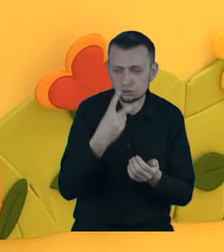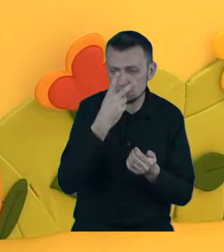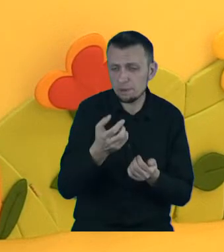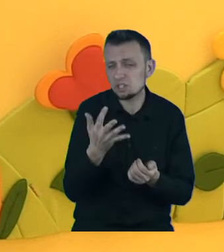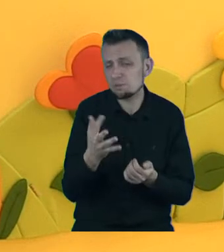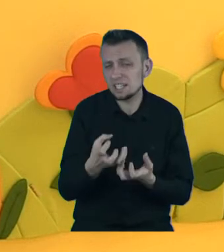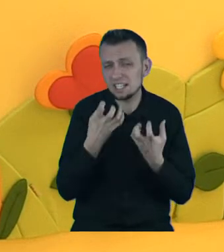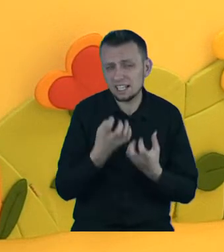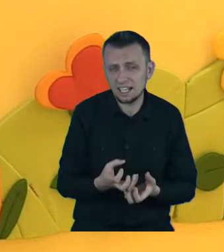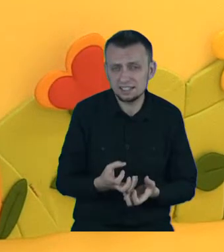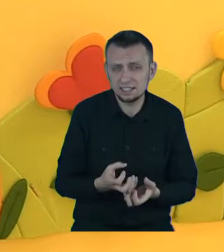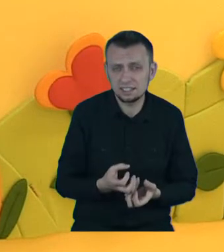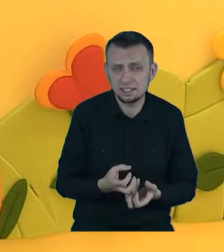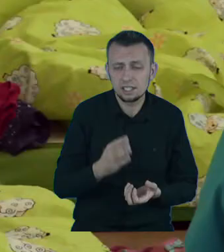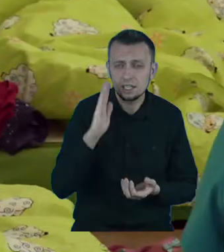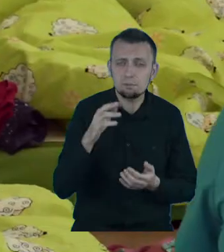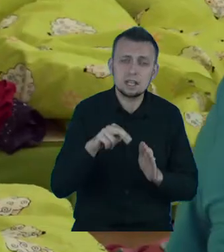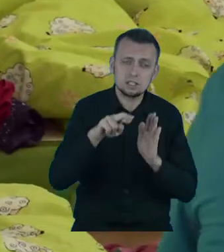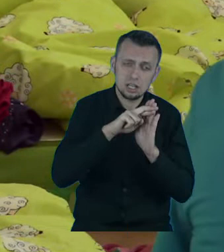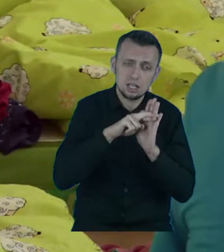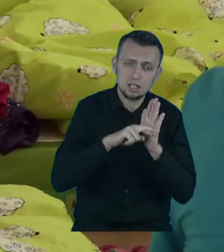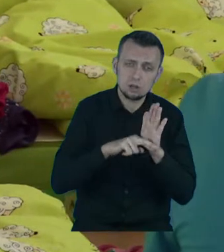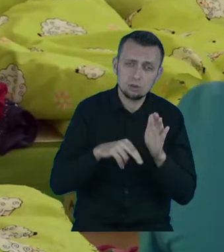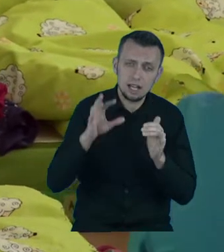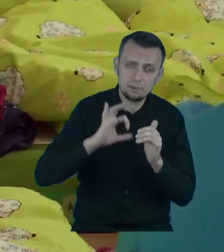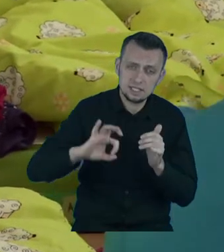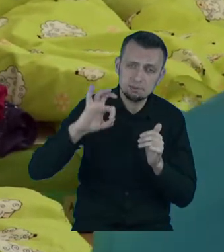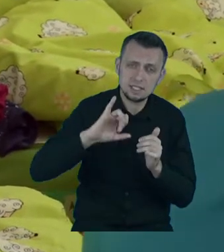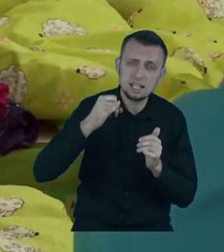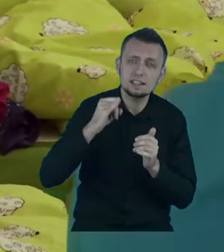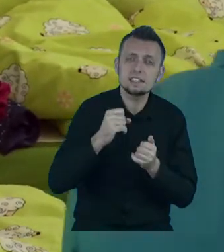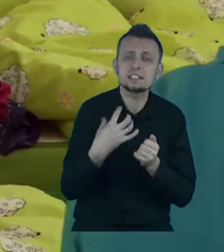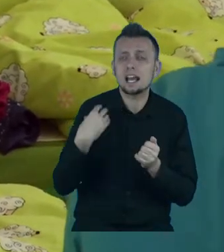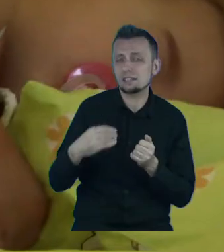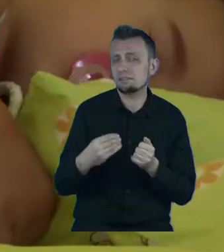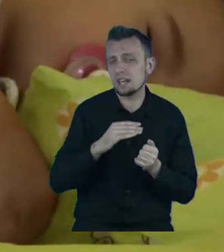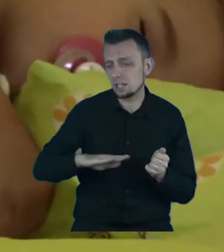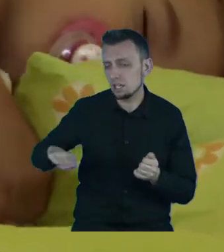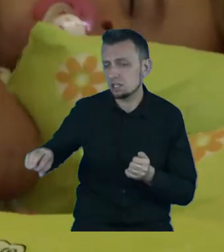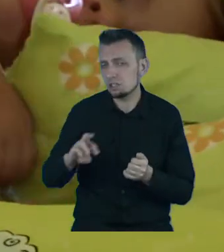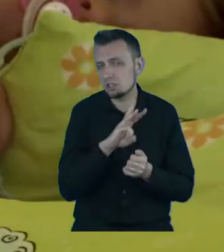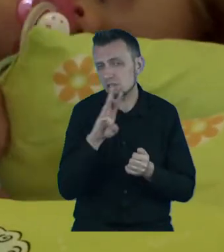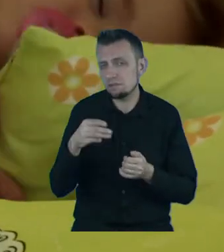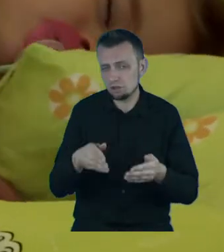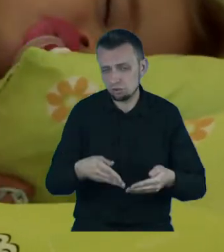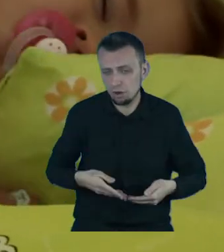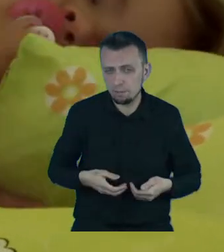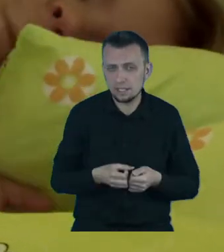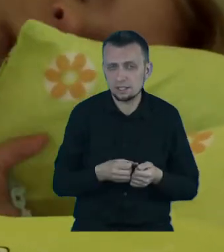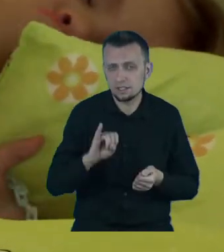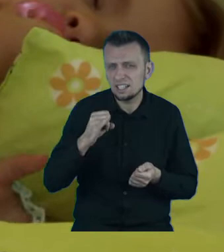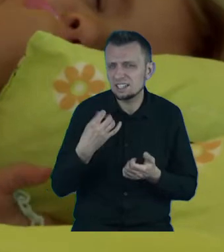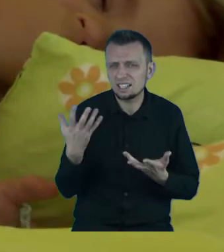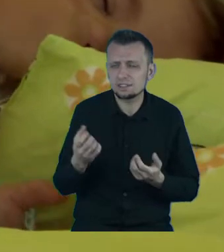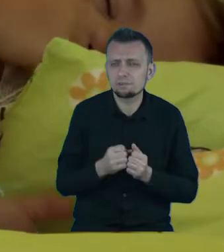będziemy postępować, jeżeli chodzi o przyjęcia. I w jakim wieku dzieci są w Waszym żłobku? Jaka to jest rozpiętość wiekowa?